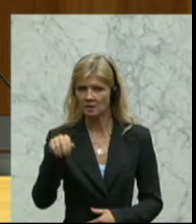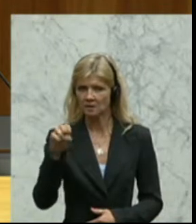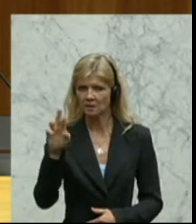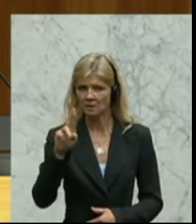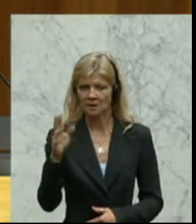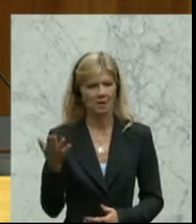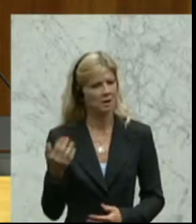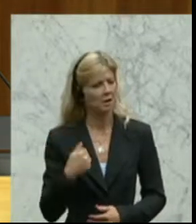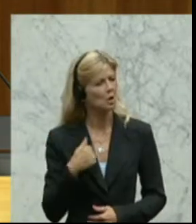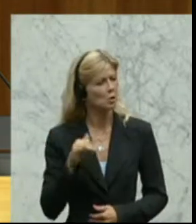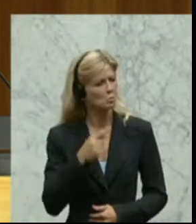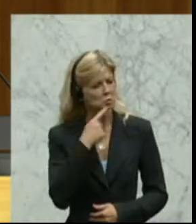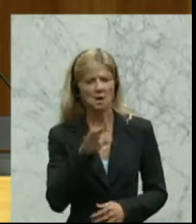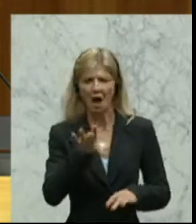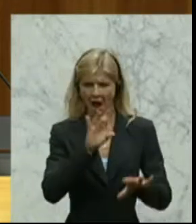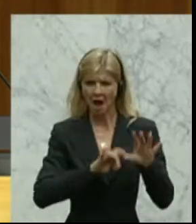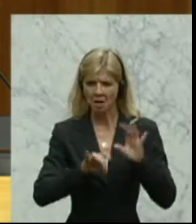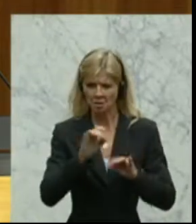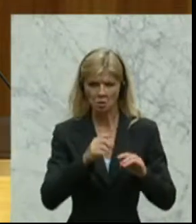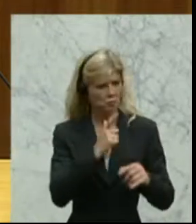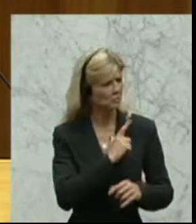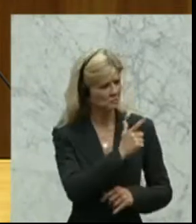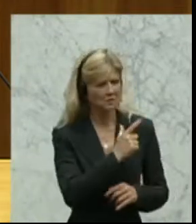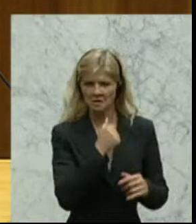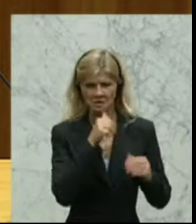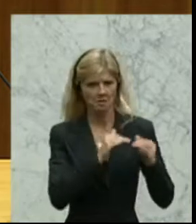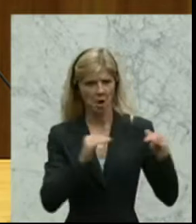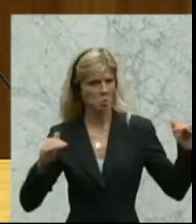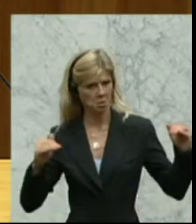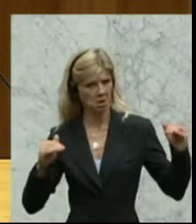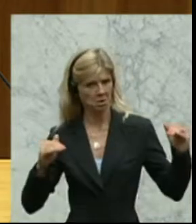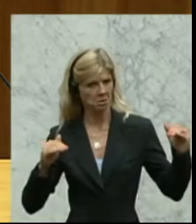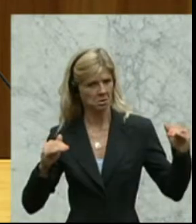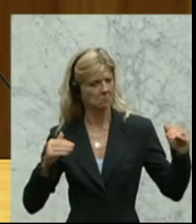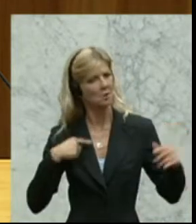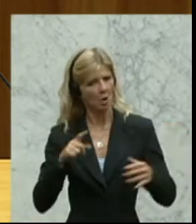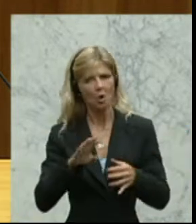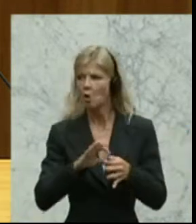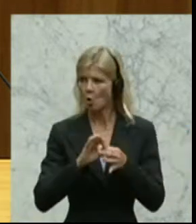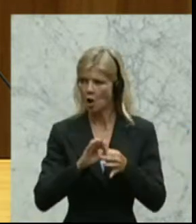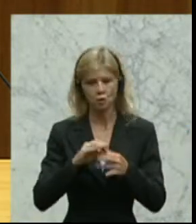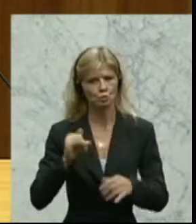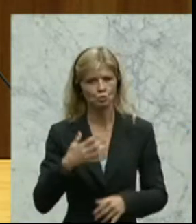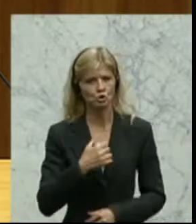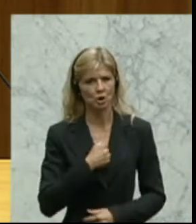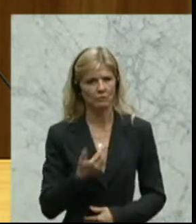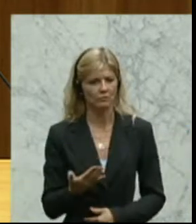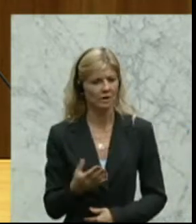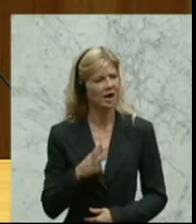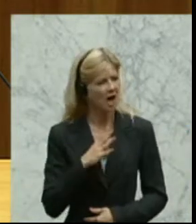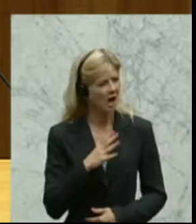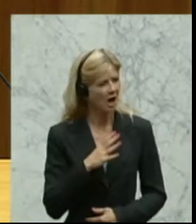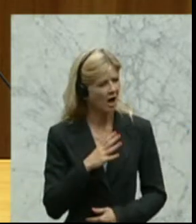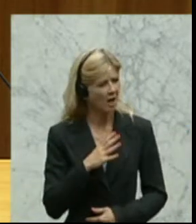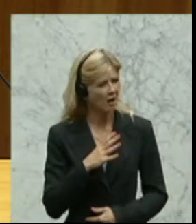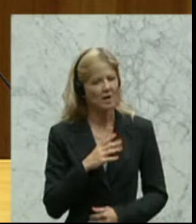dass eine Antikoalition müsste was zustande bringen. In den Schlussfolgerungen wird es dann doch wieder differenzierter und ich sehe